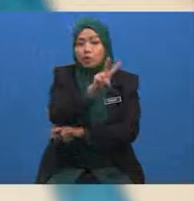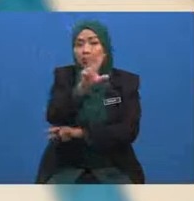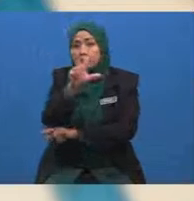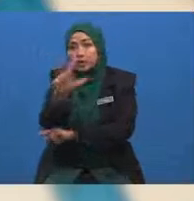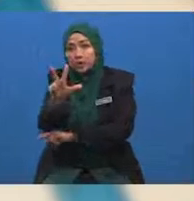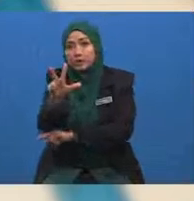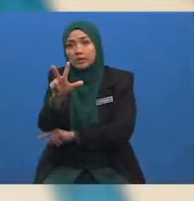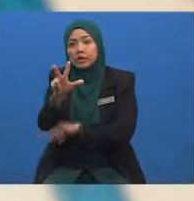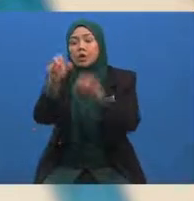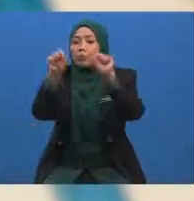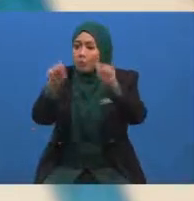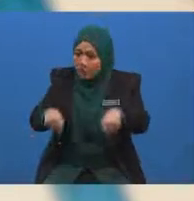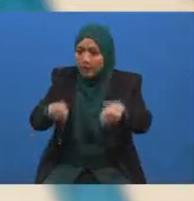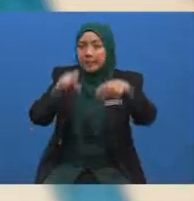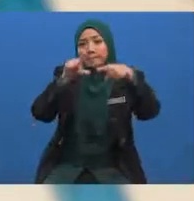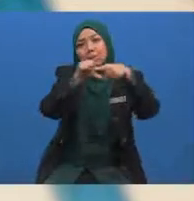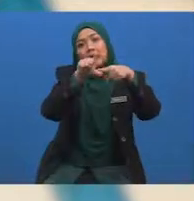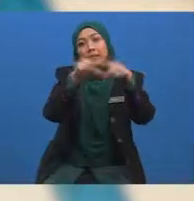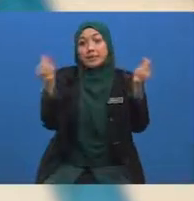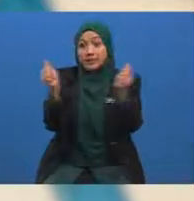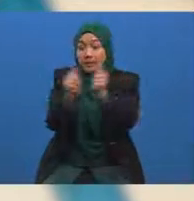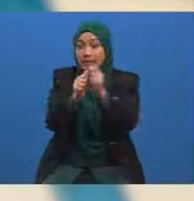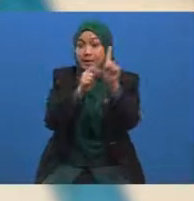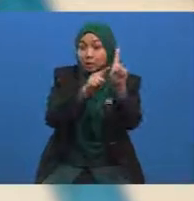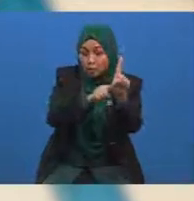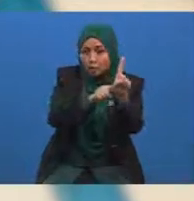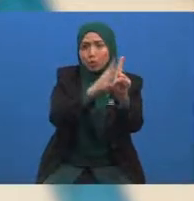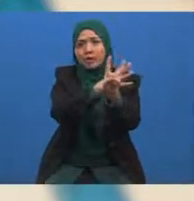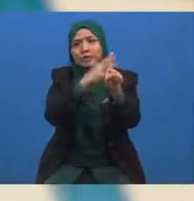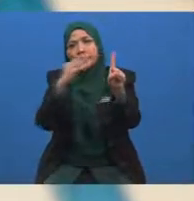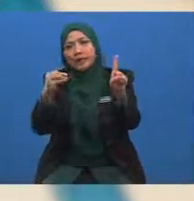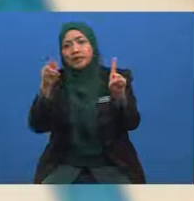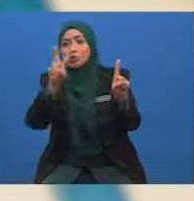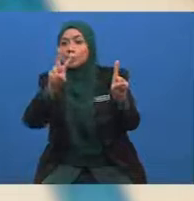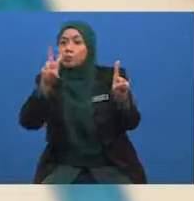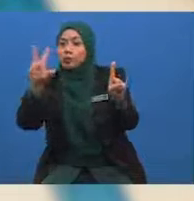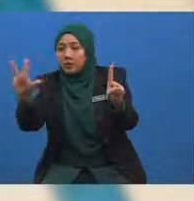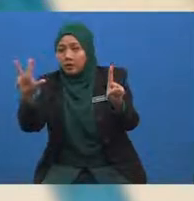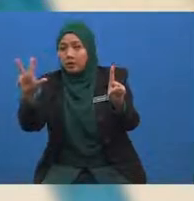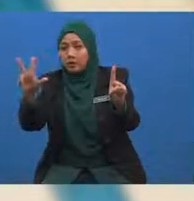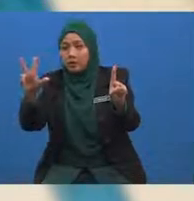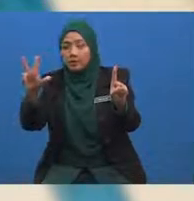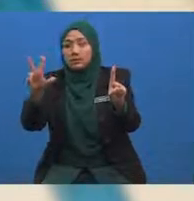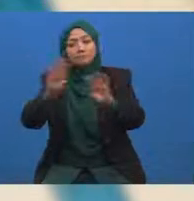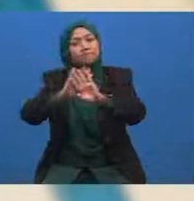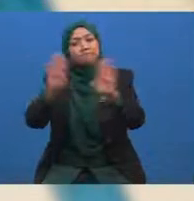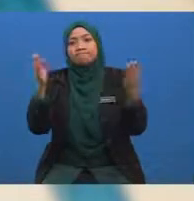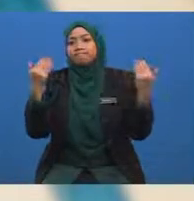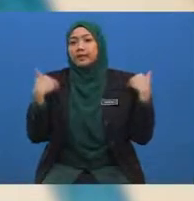23 hanya boleh dibahagi dengan 1 dan 23 tanpa